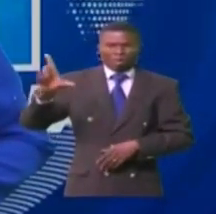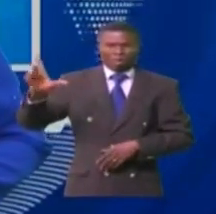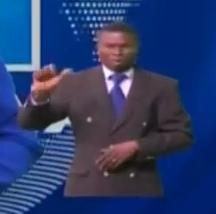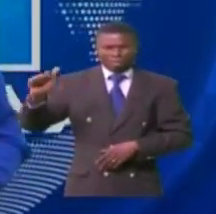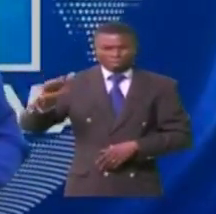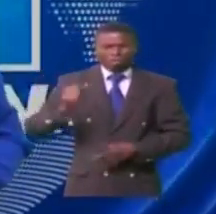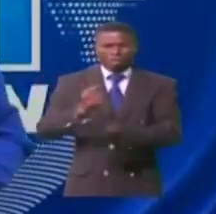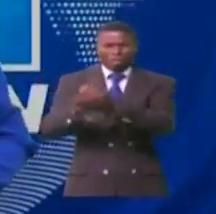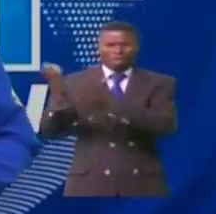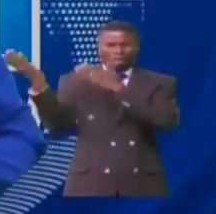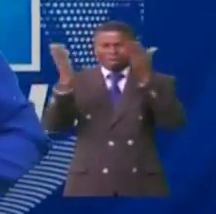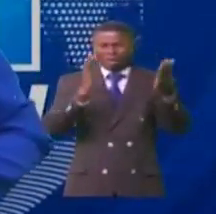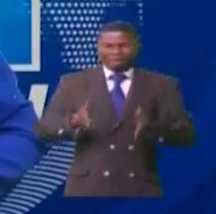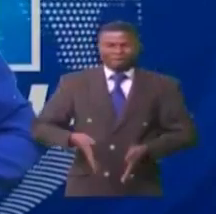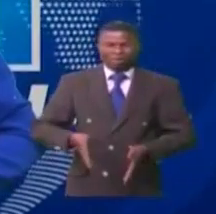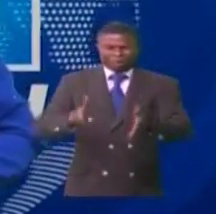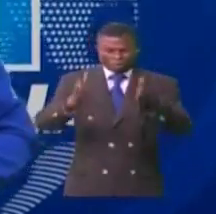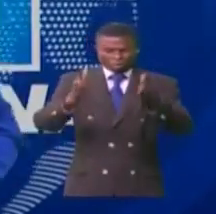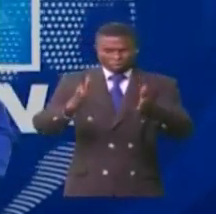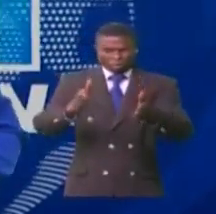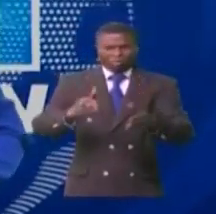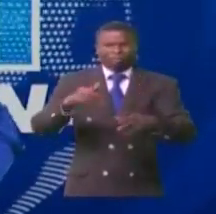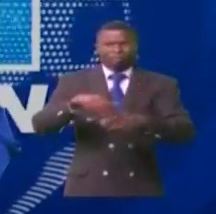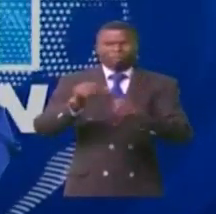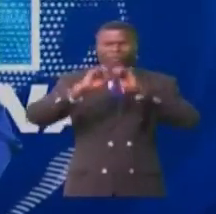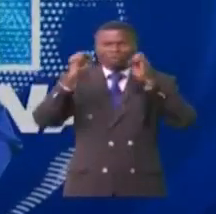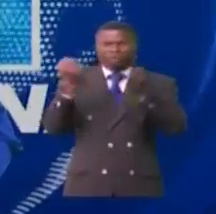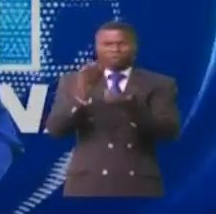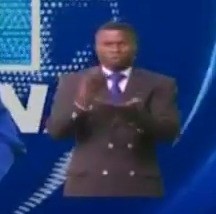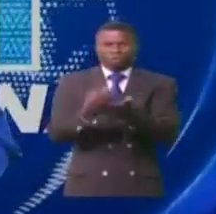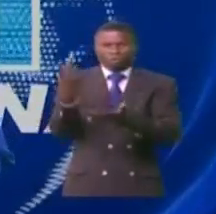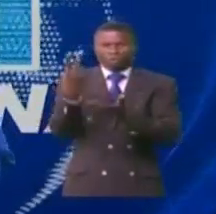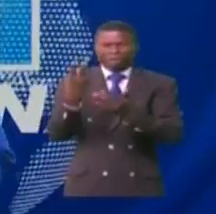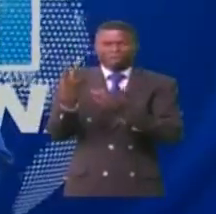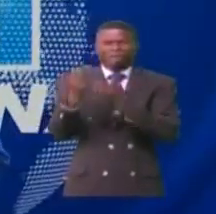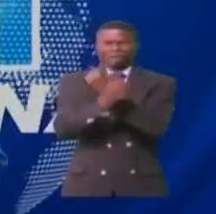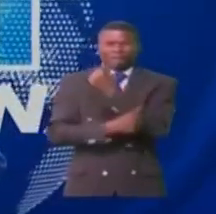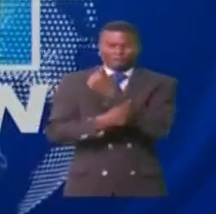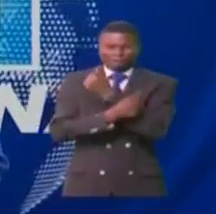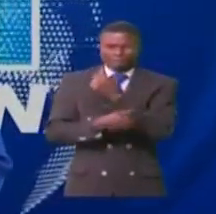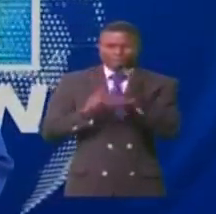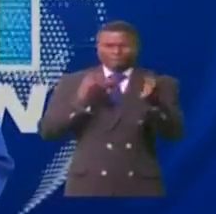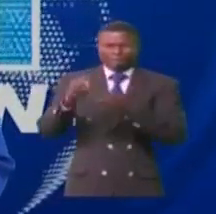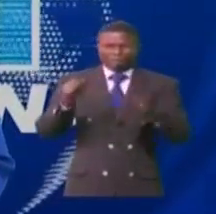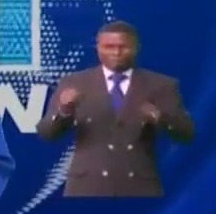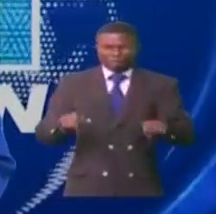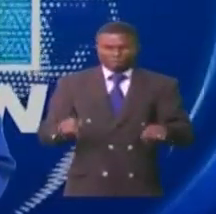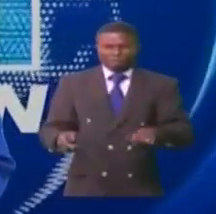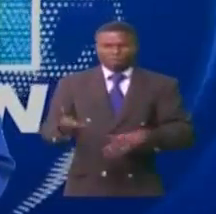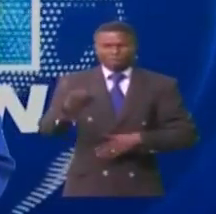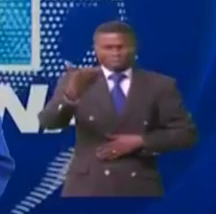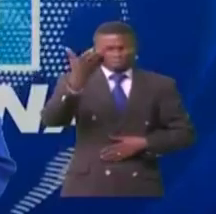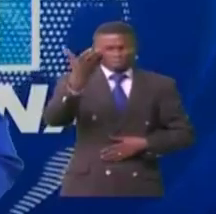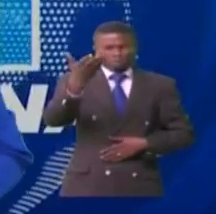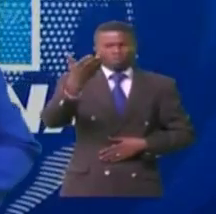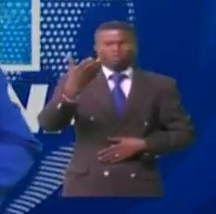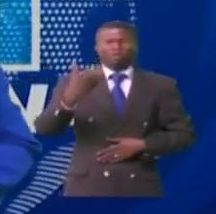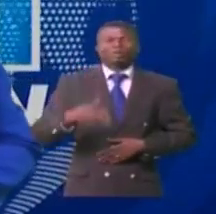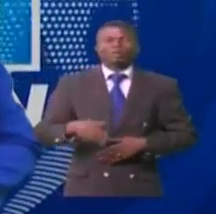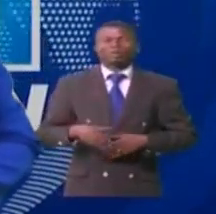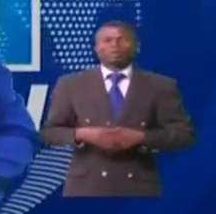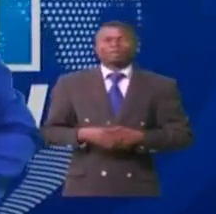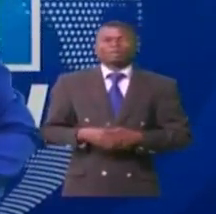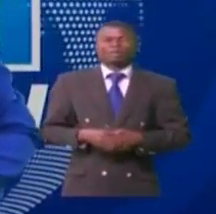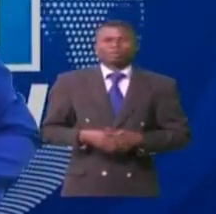fluidité du réseau routier socio-économique des deux pays. On fait le point dans ce reportage de Guylain Kabalondi,